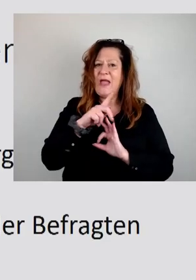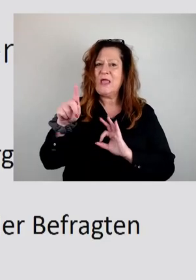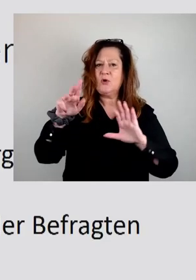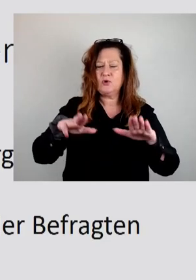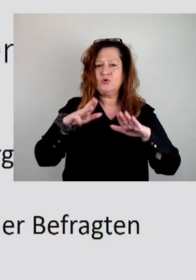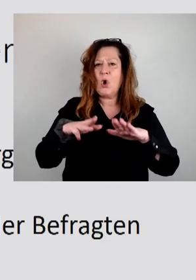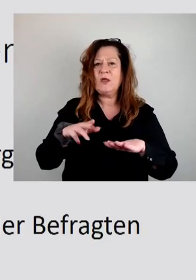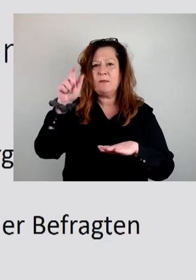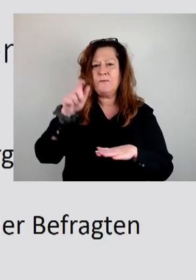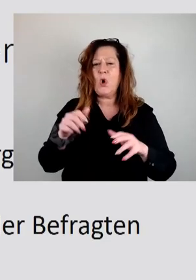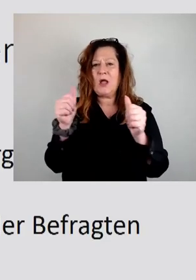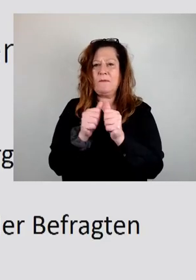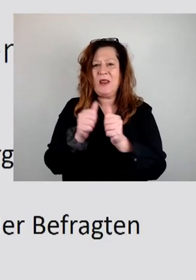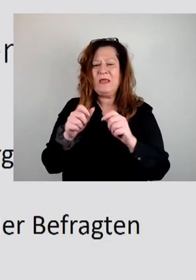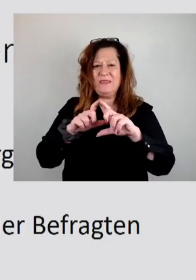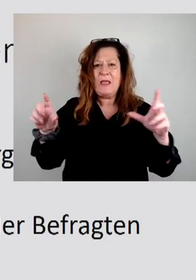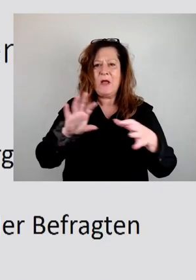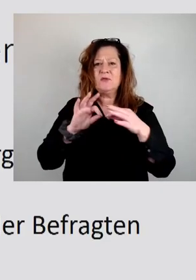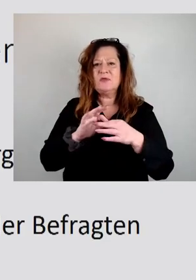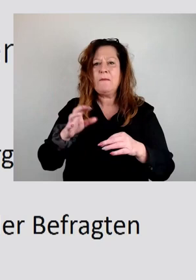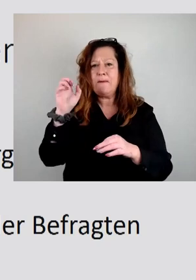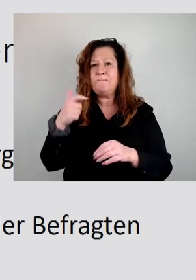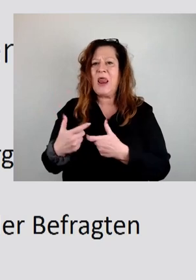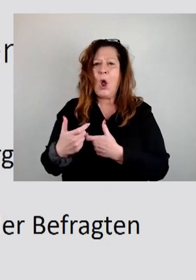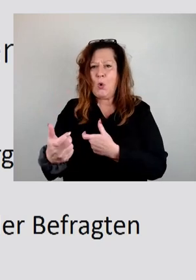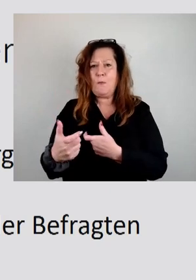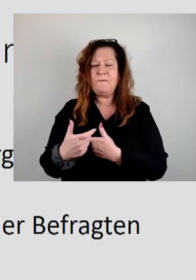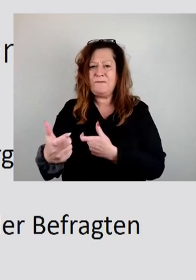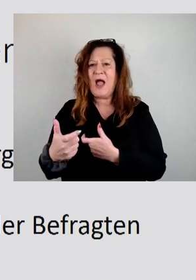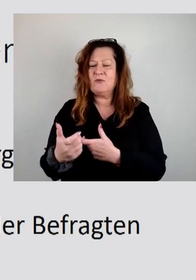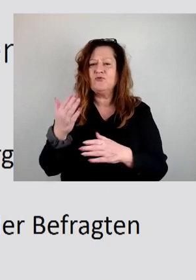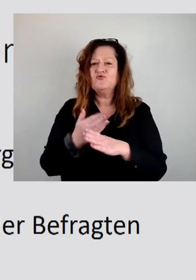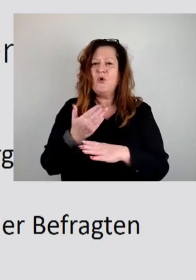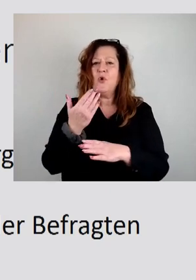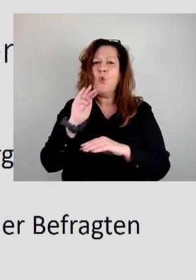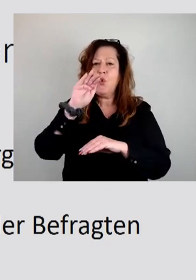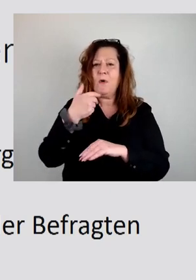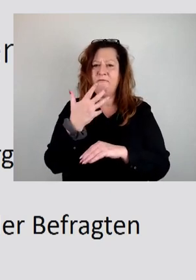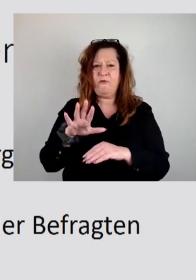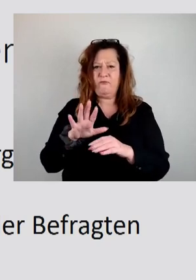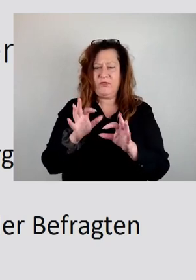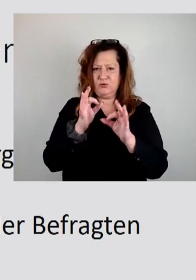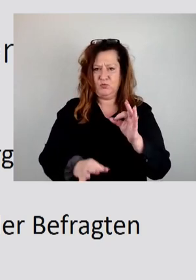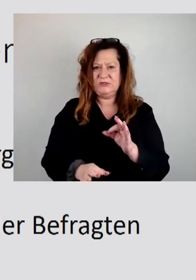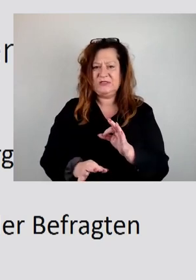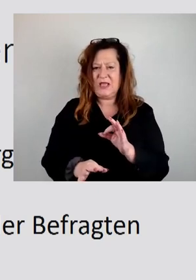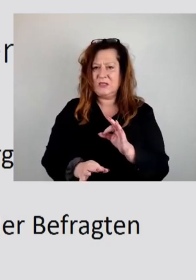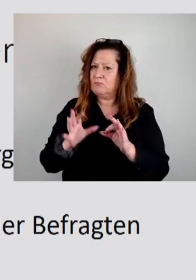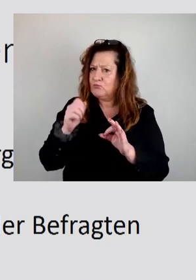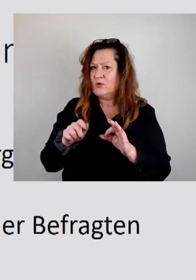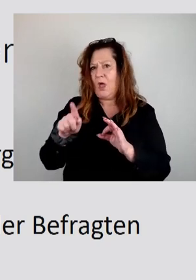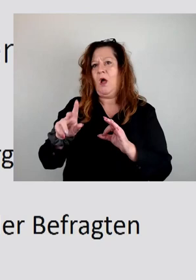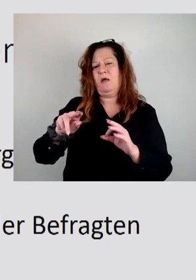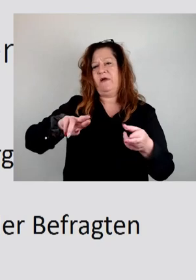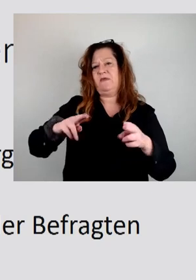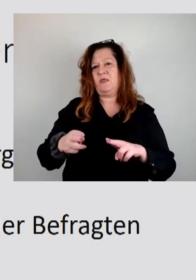Blauen Band, haben sich mehr als die Hälfte dafür ausgesprochen, dass sich dort was verändern muss, dass sich da was getan werden